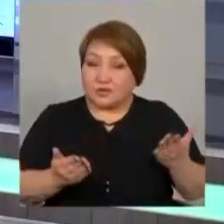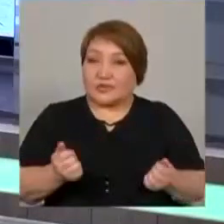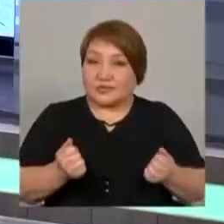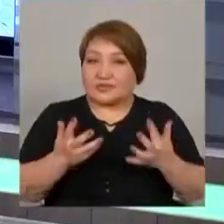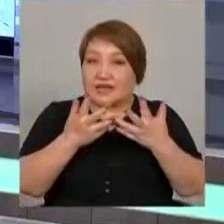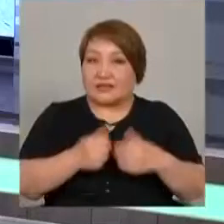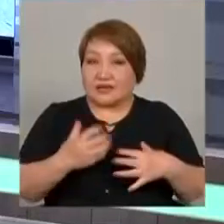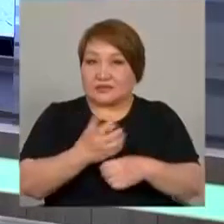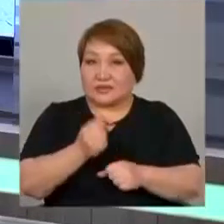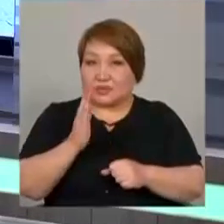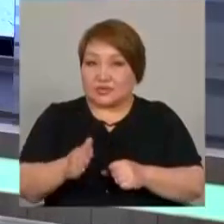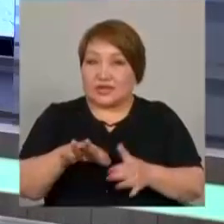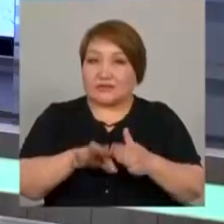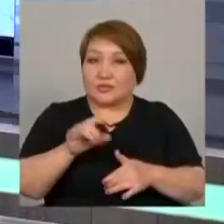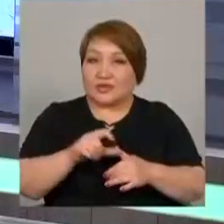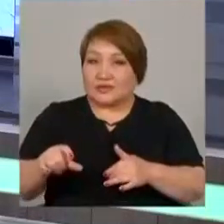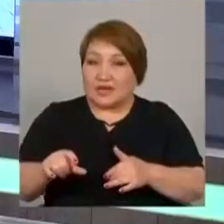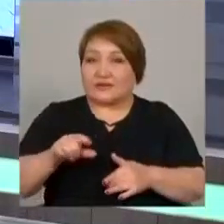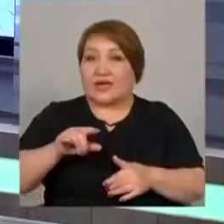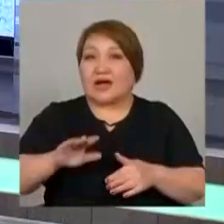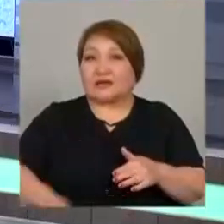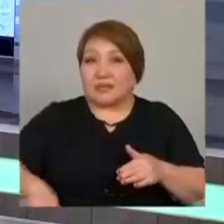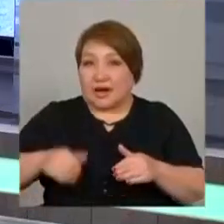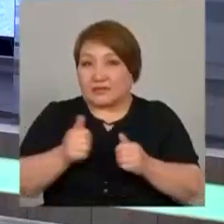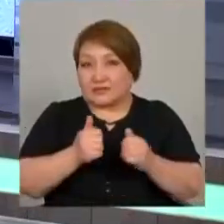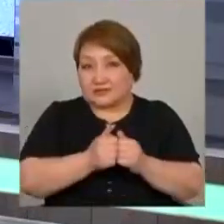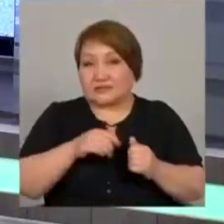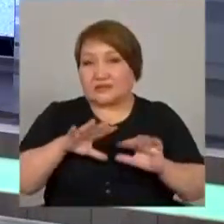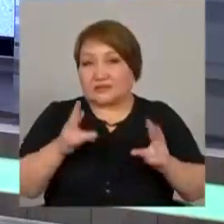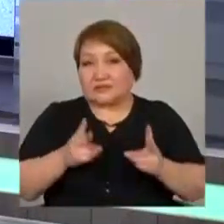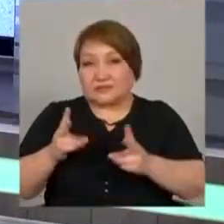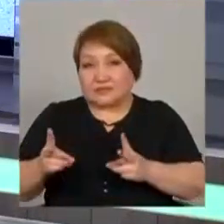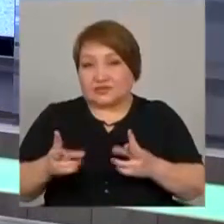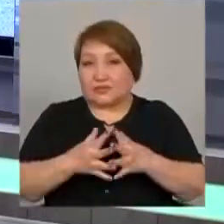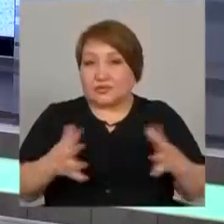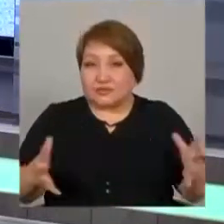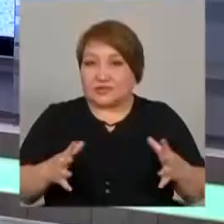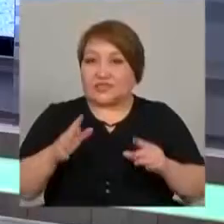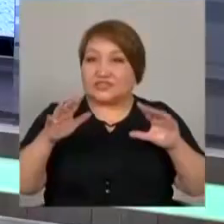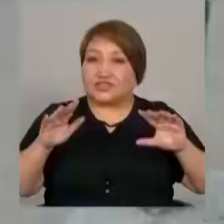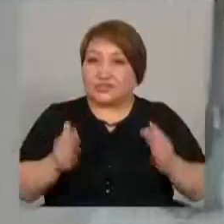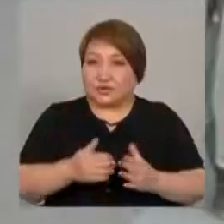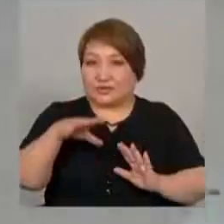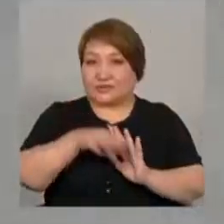азаймақ. Ал депутаттар самокаттың кесірінен оқыс оқиғалардың жиілеуіне байланысты шектеулер енгізген.